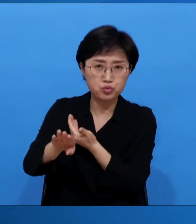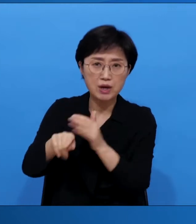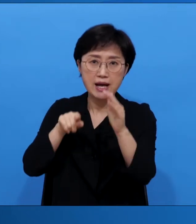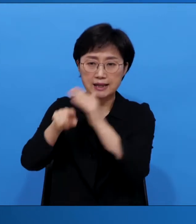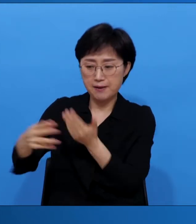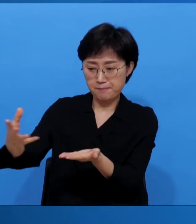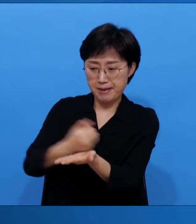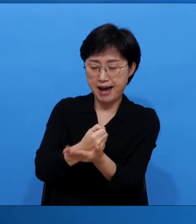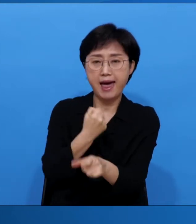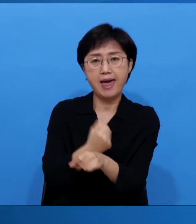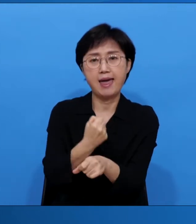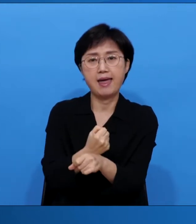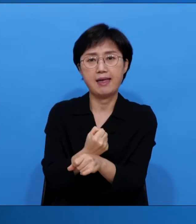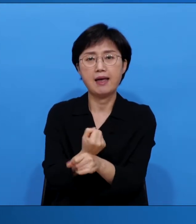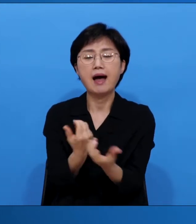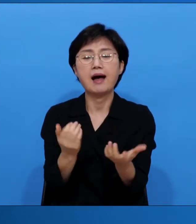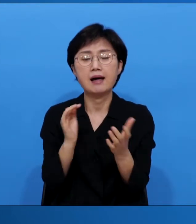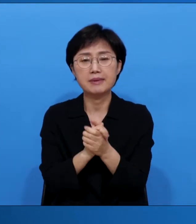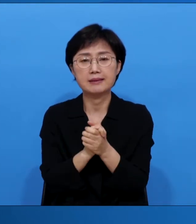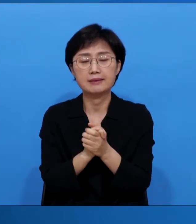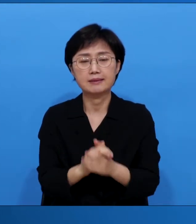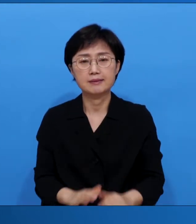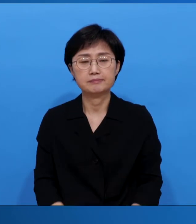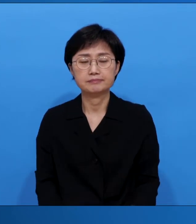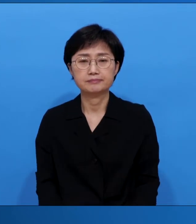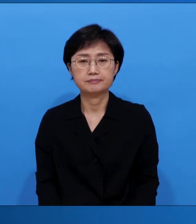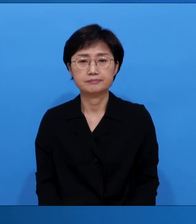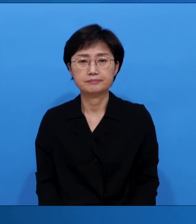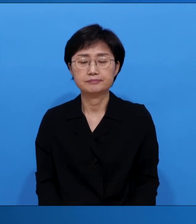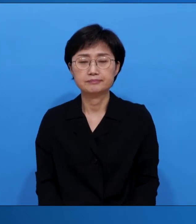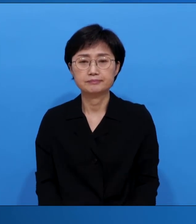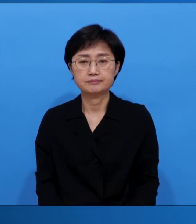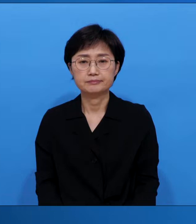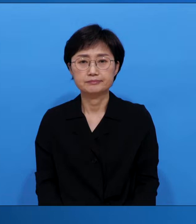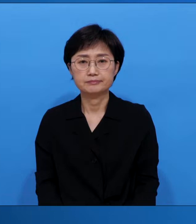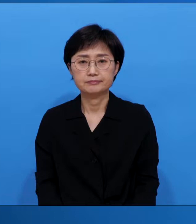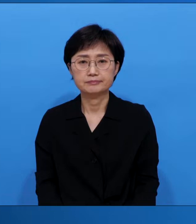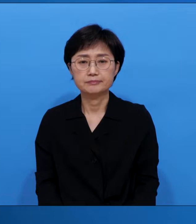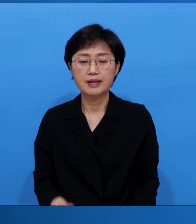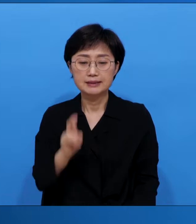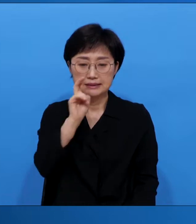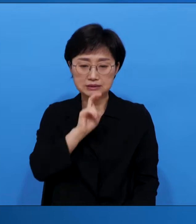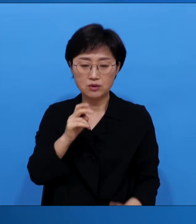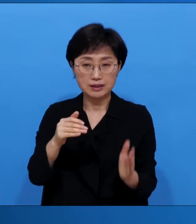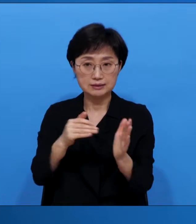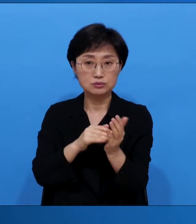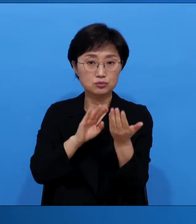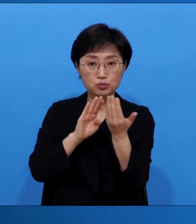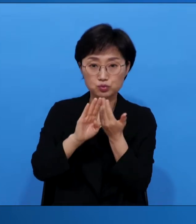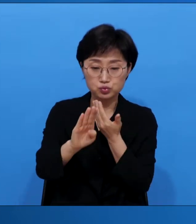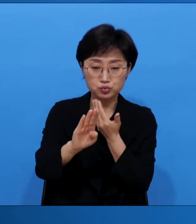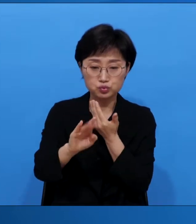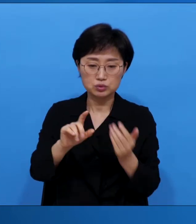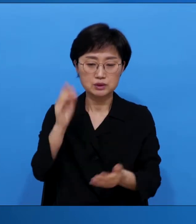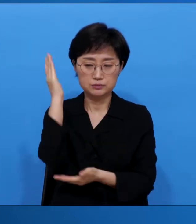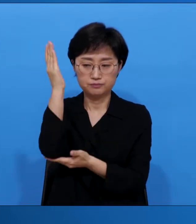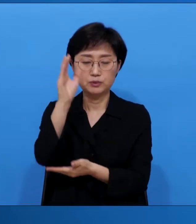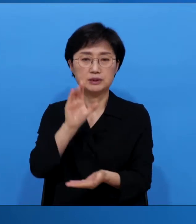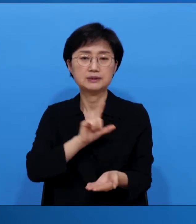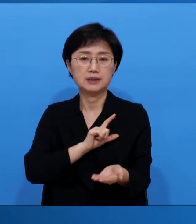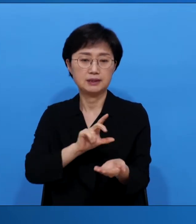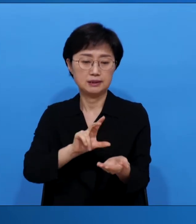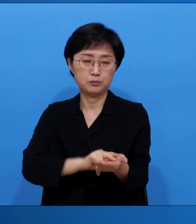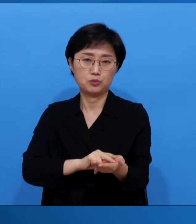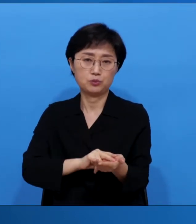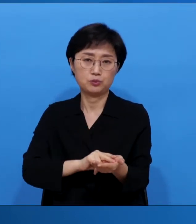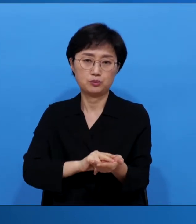후에야 그 집을 강탈하리라. 아멘. 다윗 찬양대 찬양 후에 하나님의 나라라는